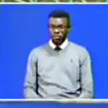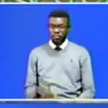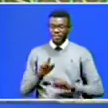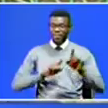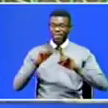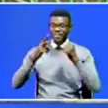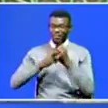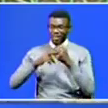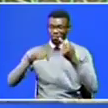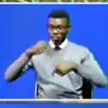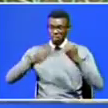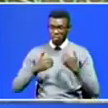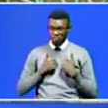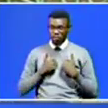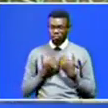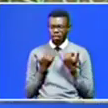imekuja kwa sasa.